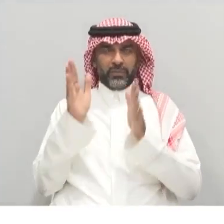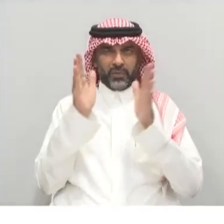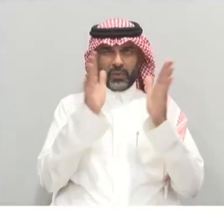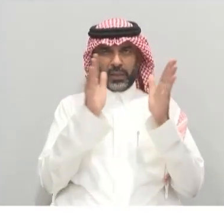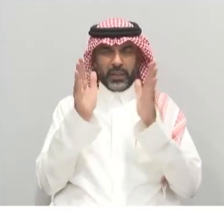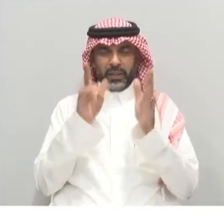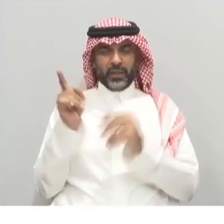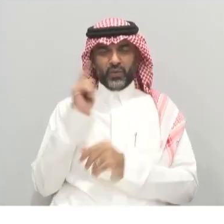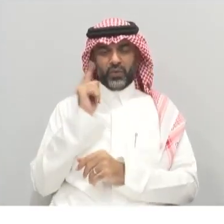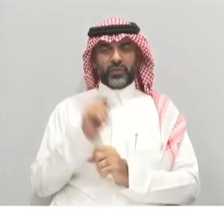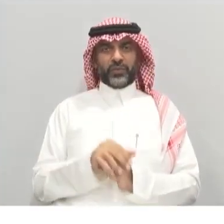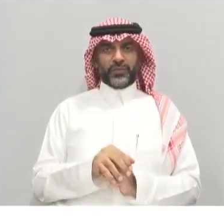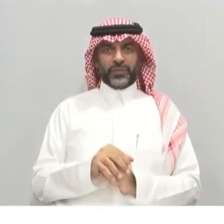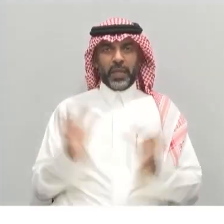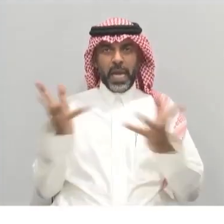المئويه